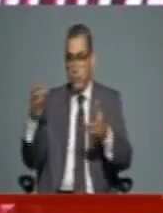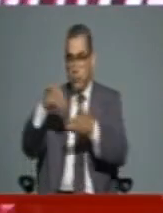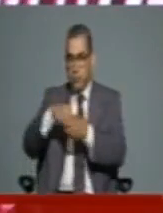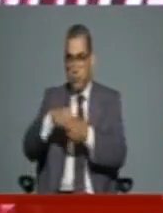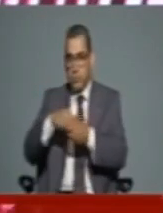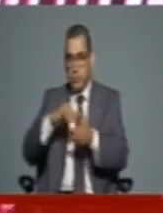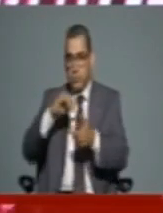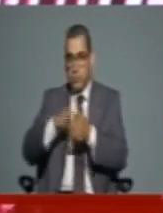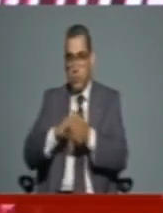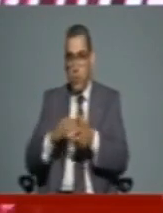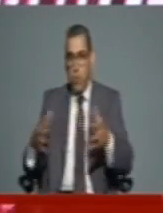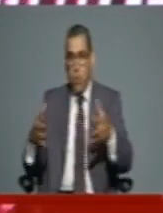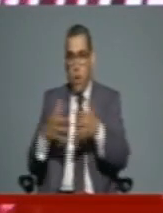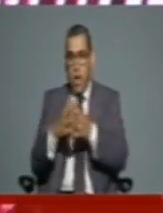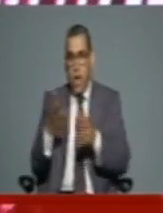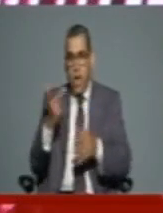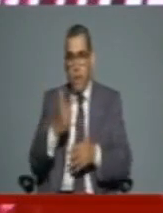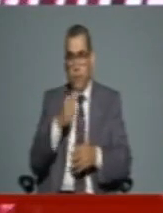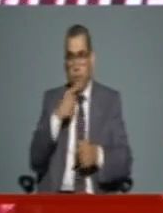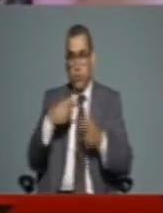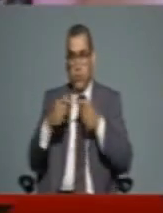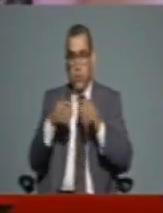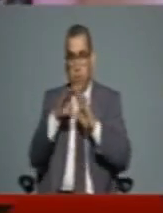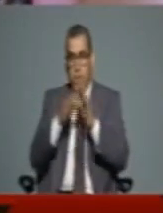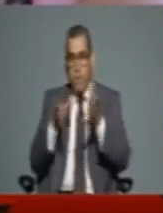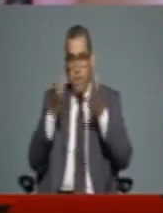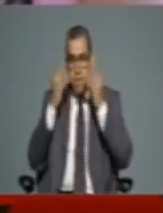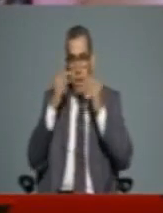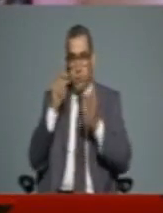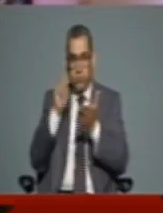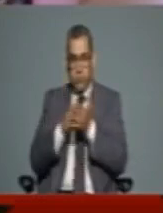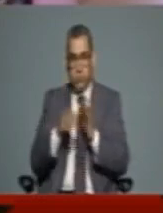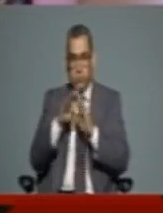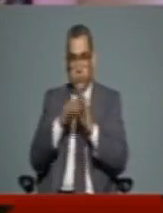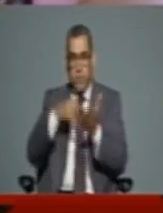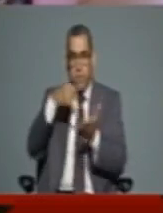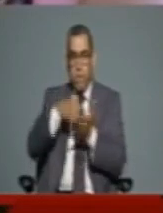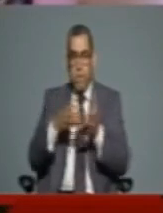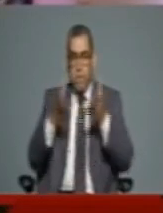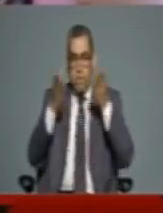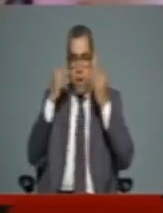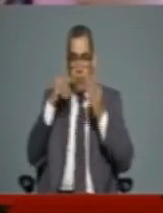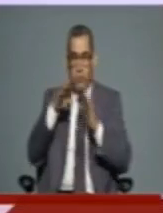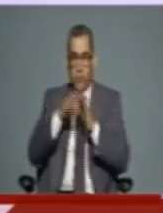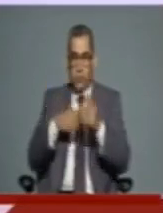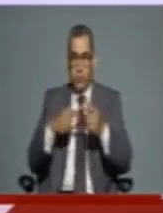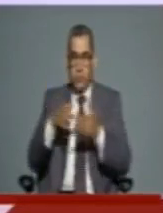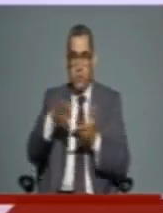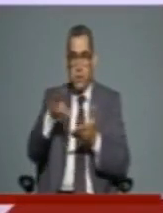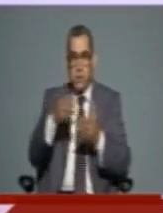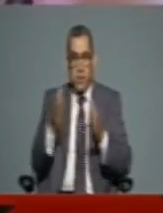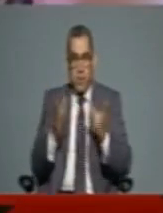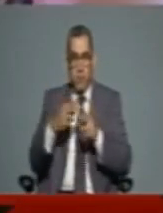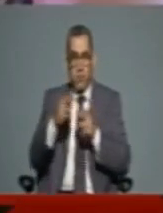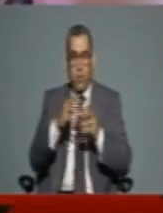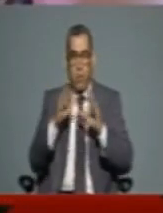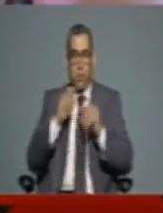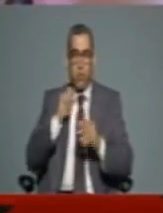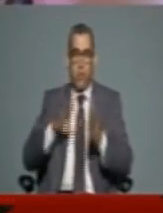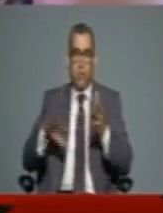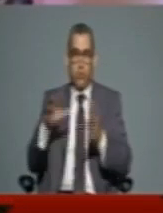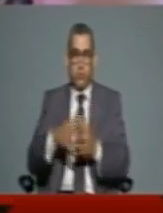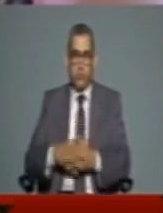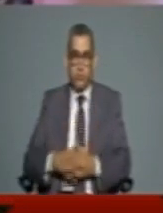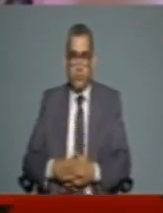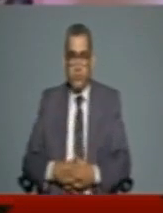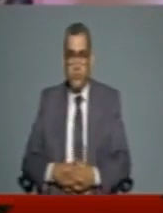جميعا بنظام معلومات يعتبر من اكبر نظم معلومات التجزئه في جمهوريه مصر العربيه.